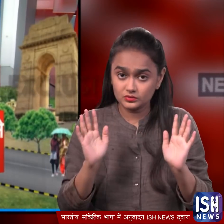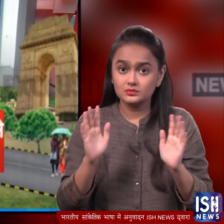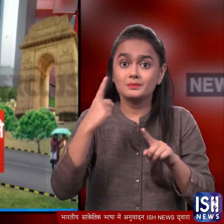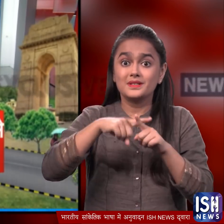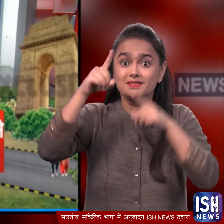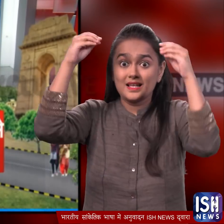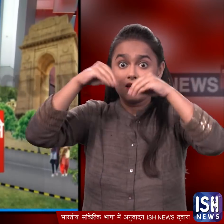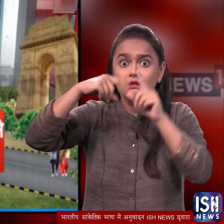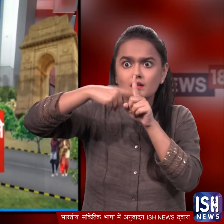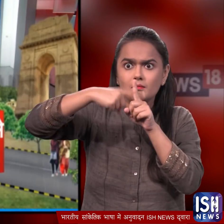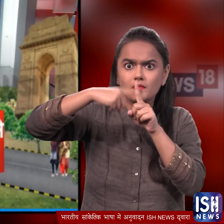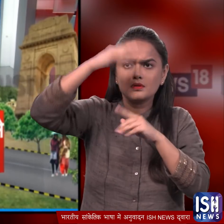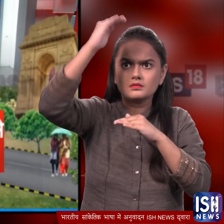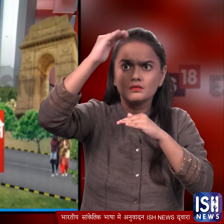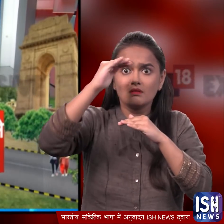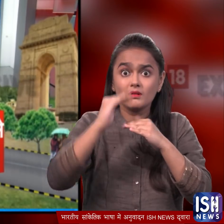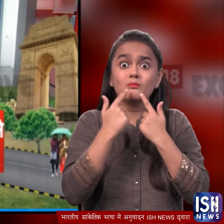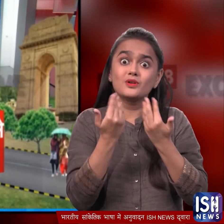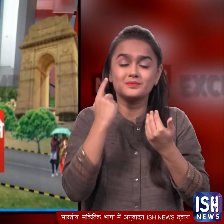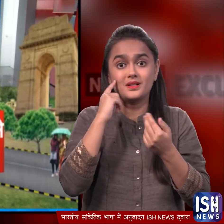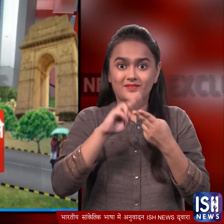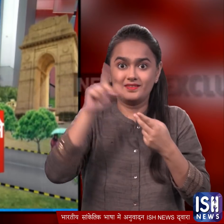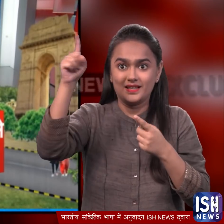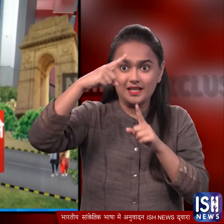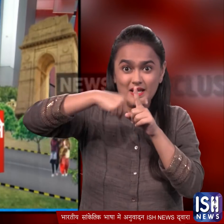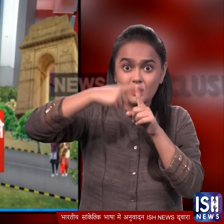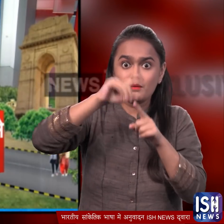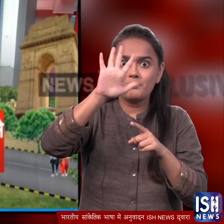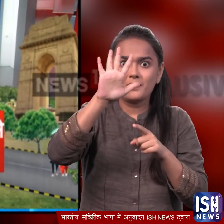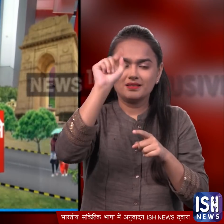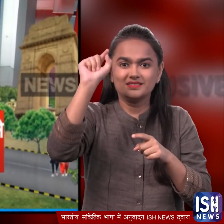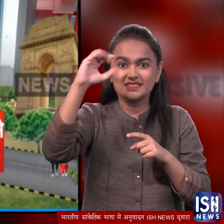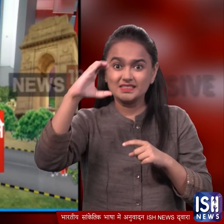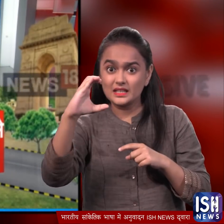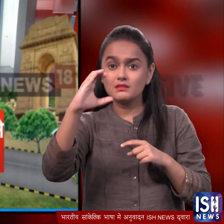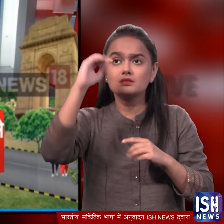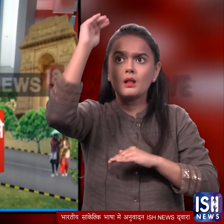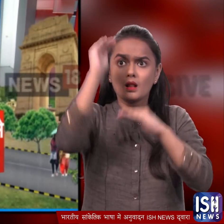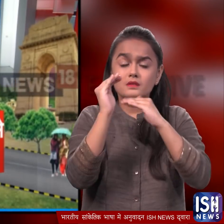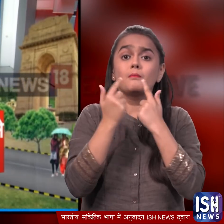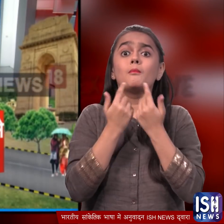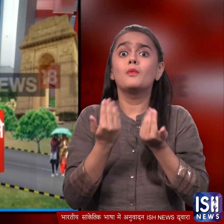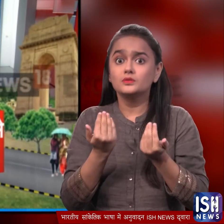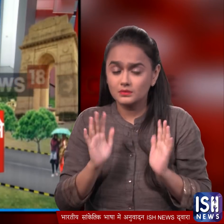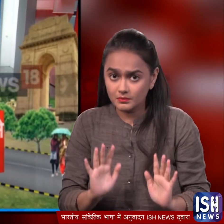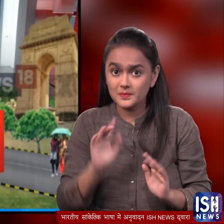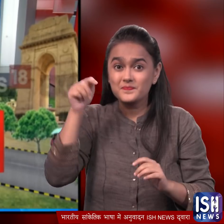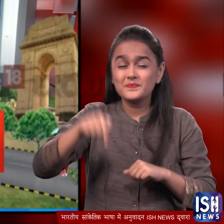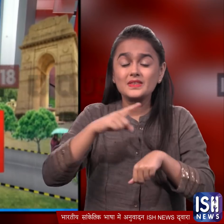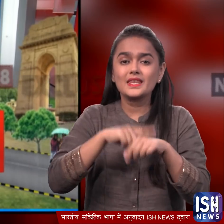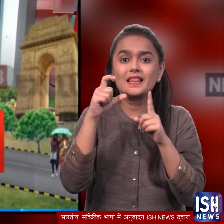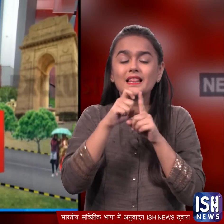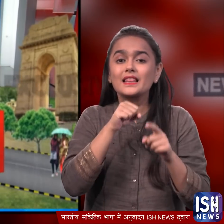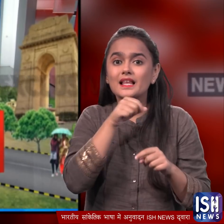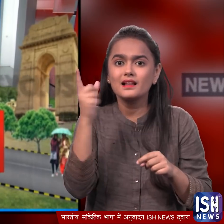बारिश की वजह से तापमान में भी गिरावट होगी। अनुमान है कि तापमान में 5 डिग्री सेल्सियस की कमी देखी जा सकती है। इस बार दिल्ली